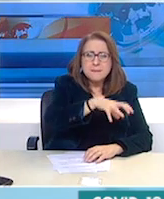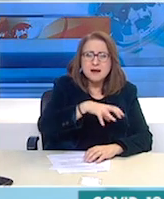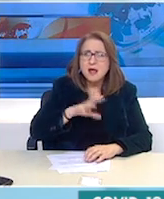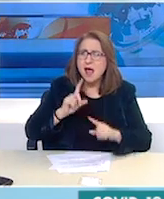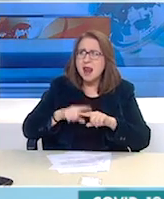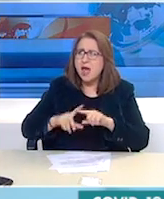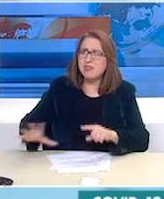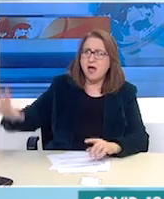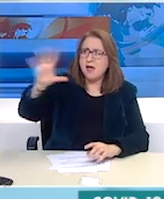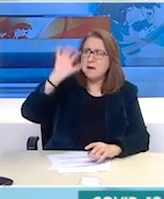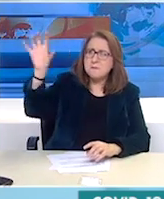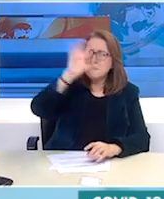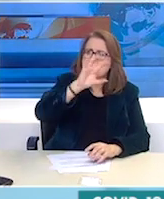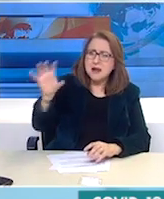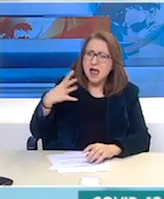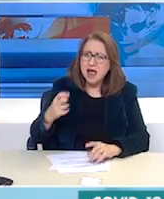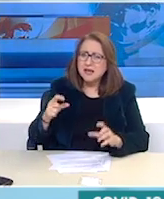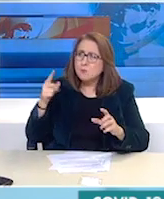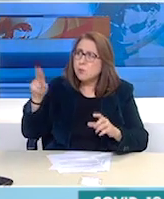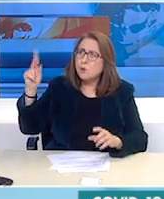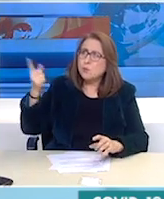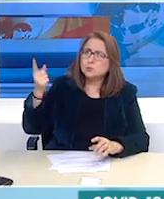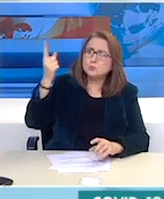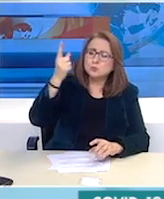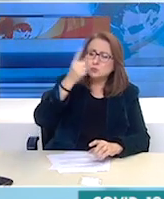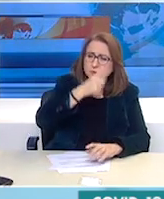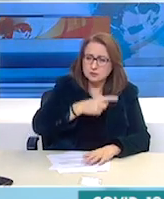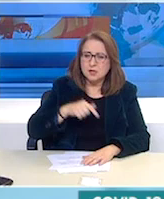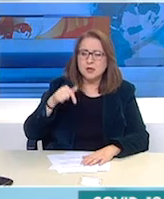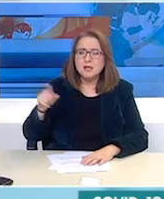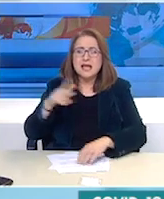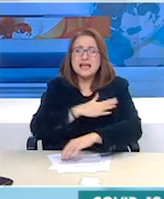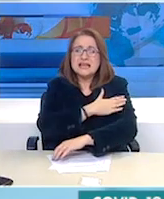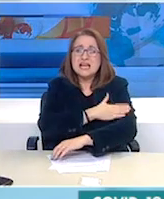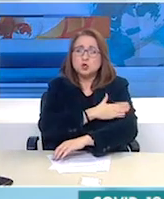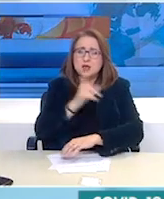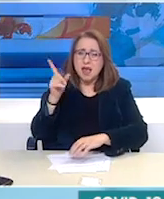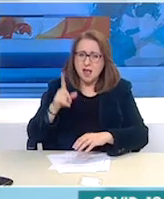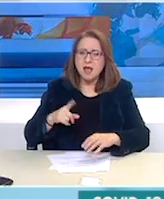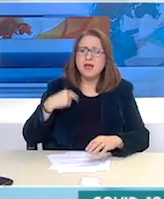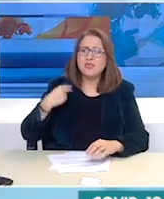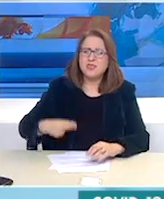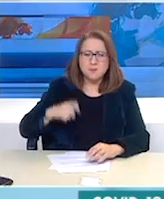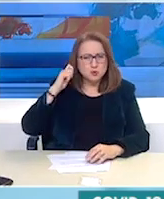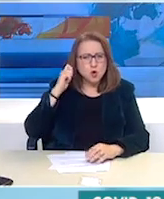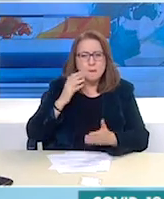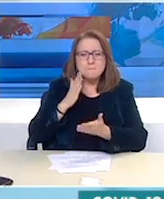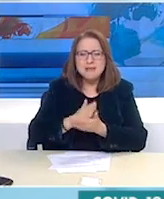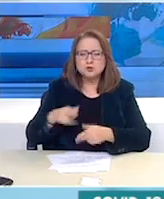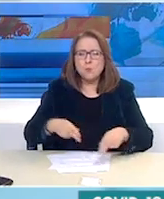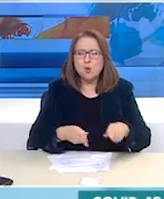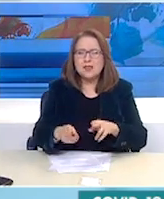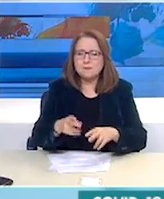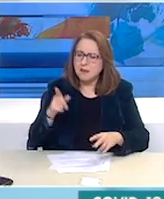και η απόφασή μας για παράταση της καραντίνας στη Δημοτική Ενότητα Μεσοποταμίας του Δήμου Καστοριάς για 10 ημέρες, δηλαδή μέχρι τις 24 Απριλίου,